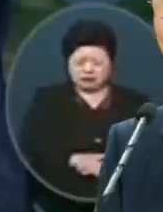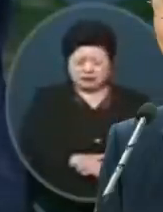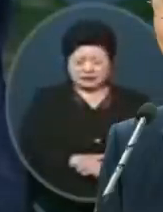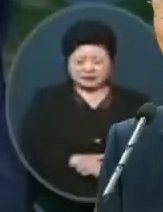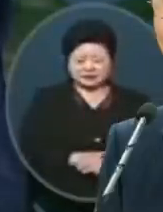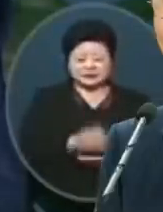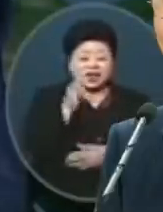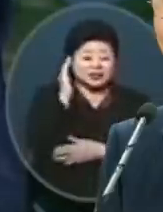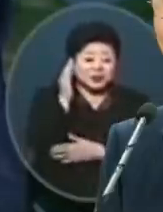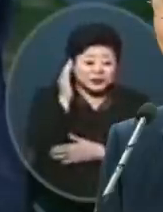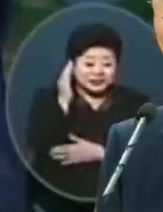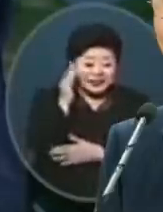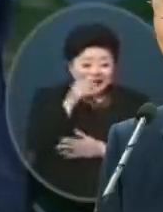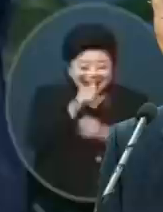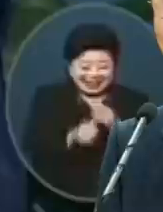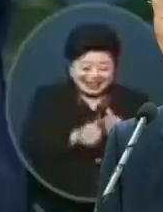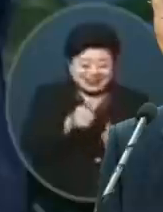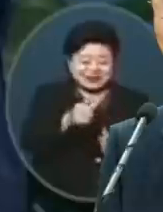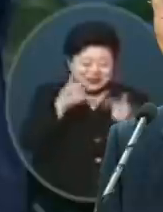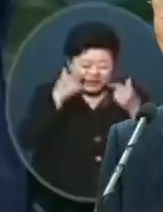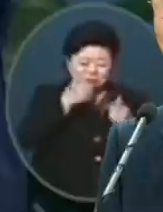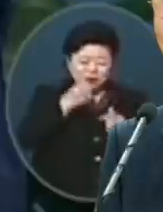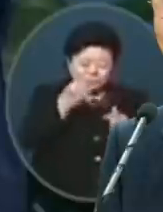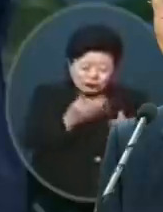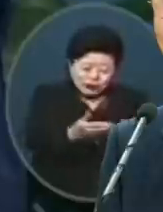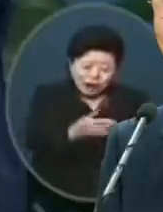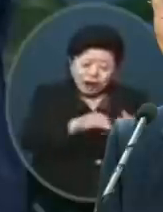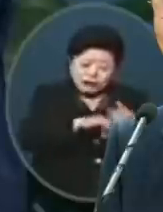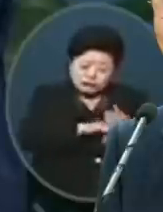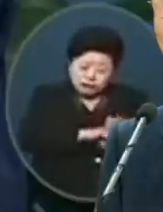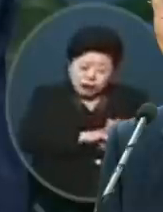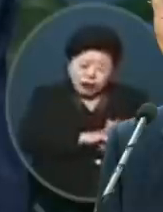설교 들을 때 보면 하나님이 반드시 복을 주고 같은데